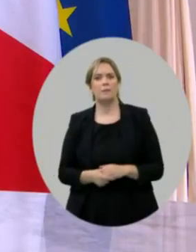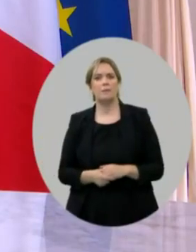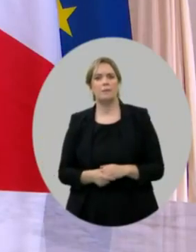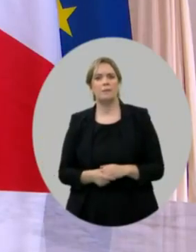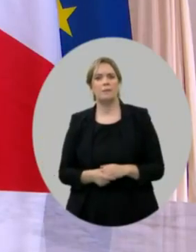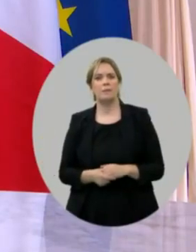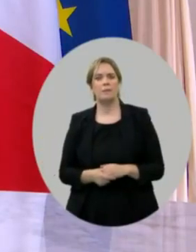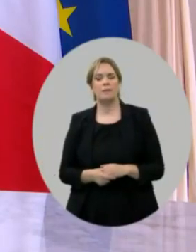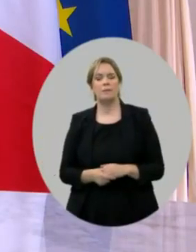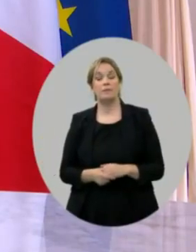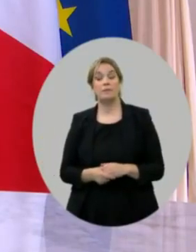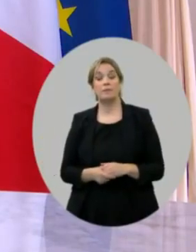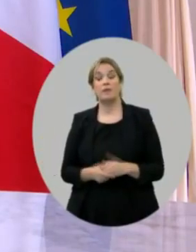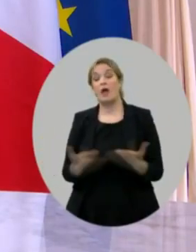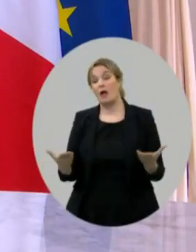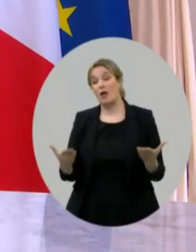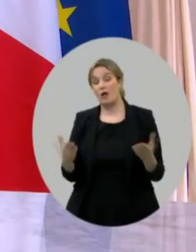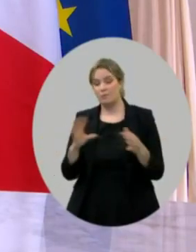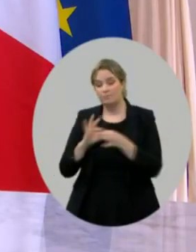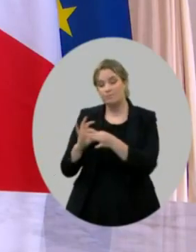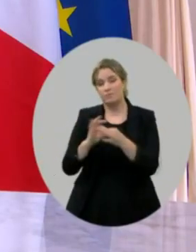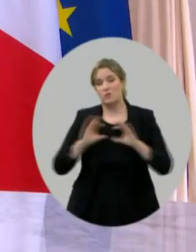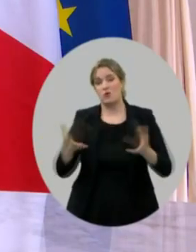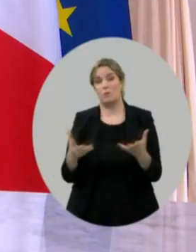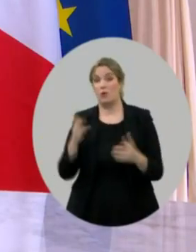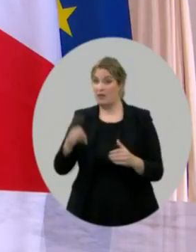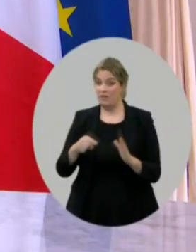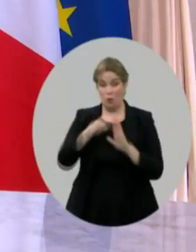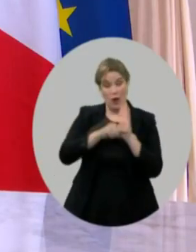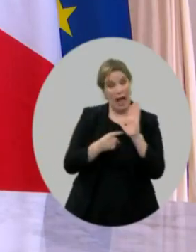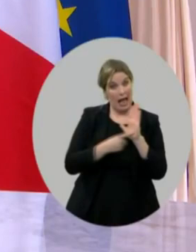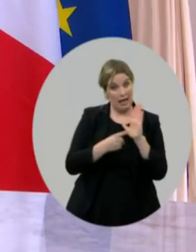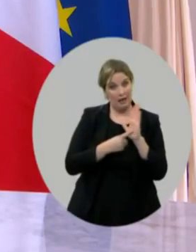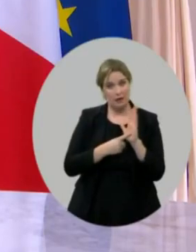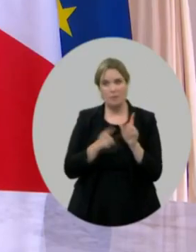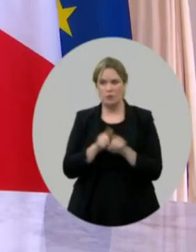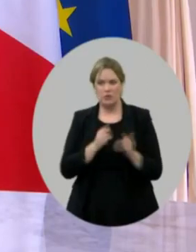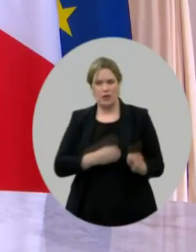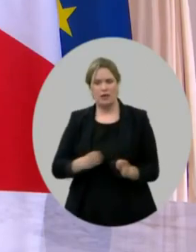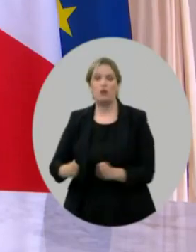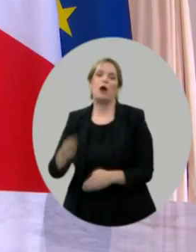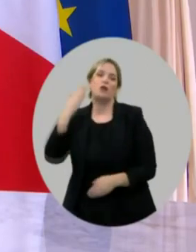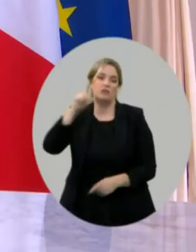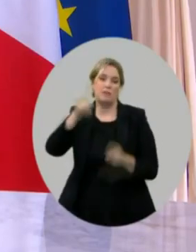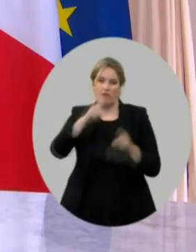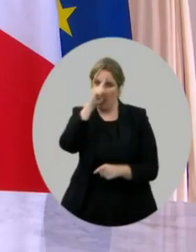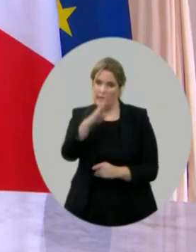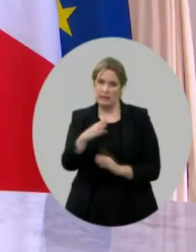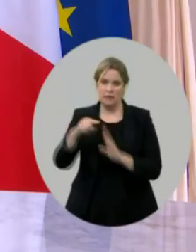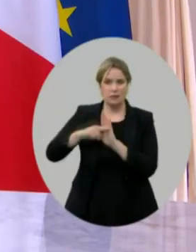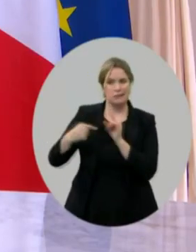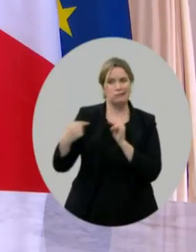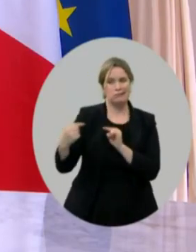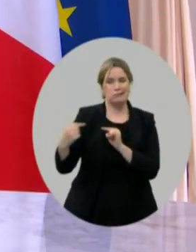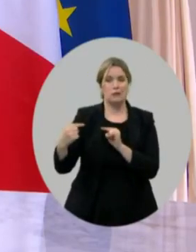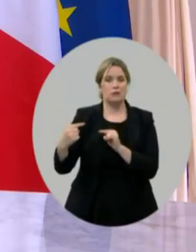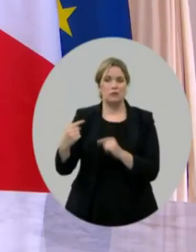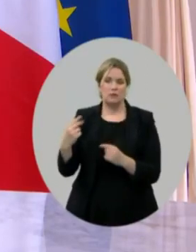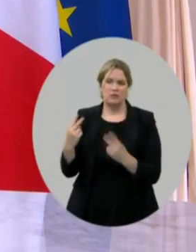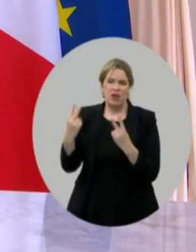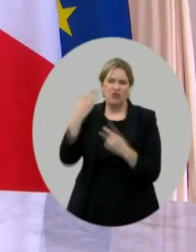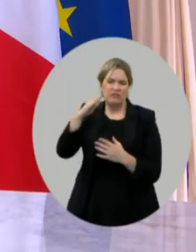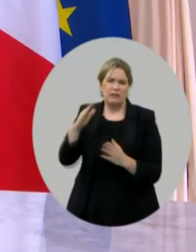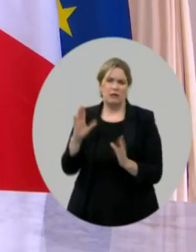Cela implique des règles et de la rigueur aussi. Et je sais parfois quelques tensions éthiques que je ne sous-estime pas